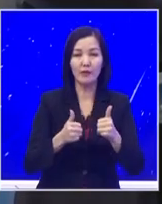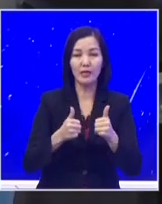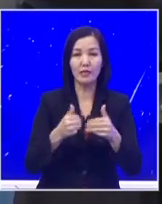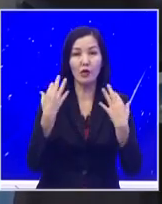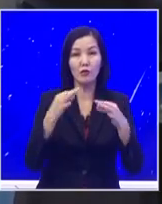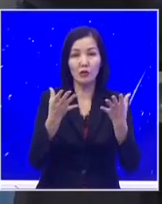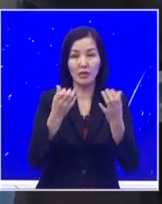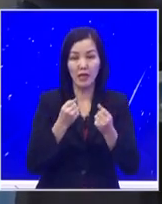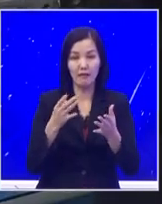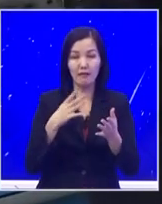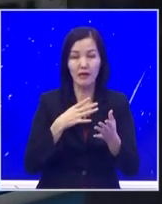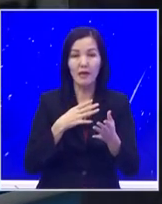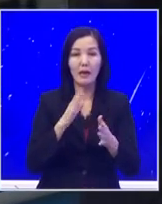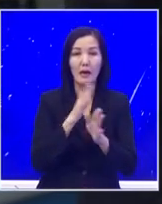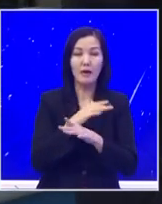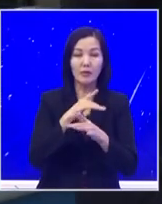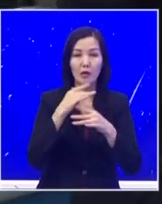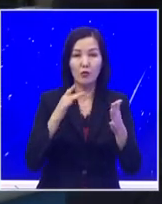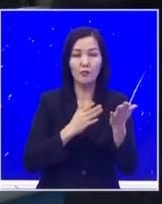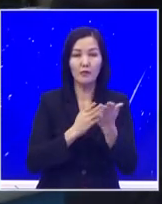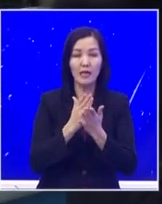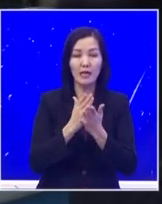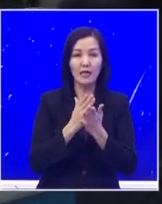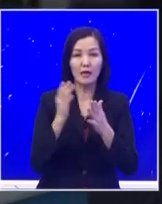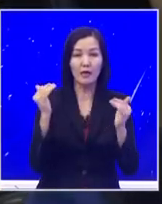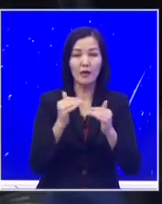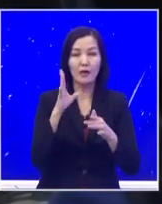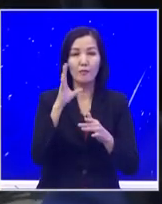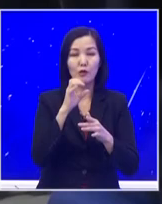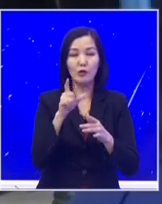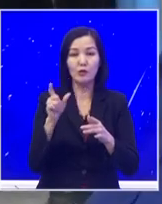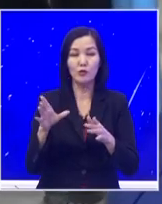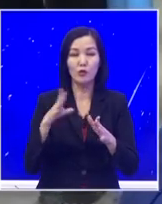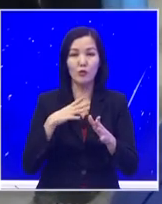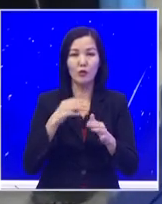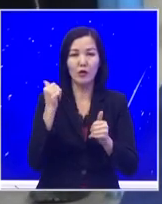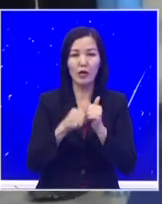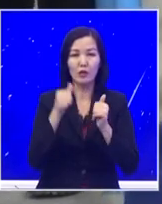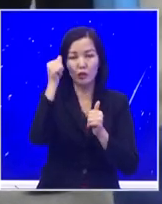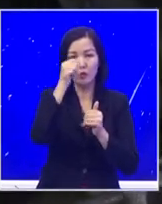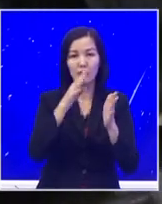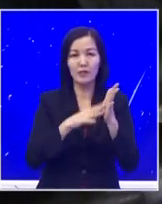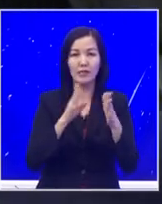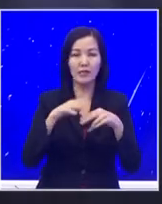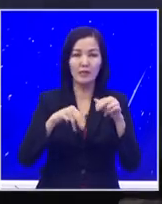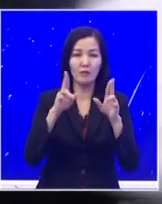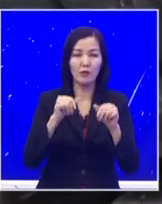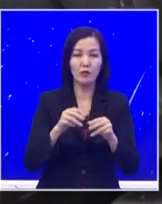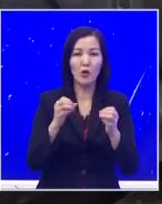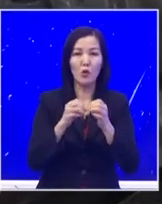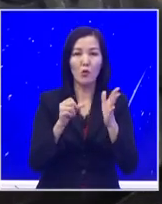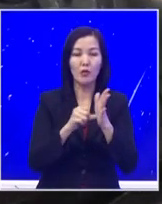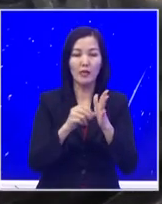жолдама алды. Жалпы Қапшағай көпсалалық колледжінде 500-ден аса студент оқиды. Жыл сайын білім ордасы 8 мамандық, 16 біліктілік